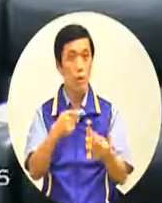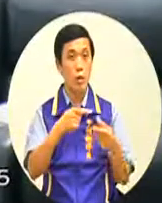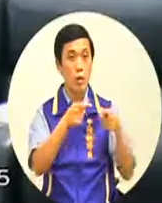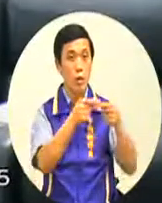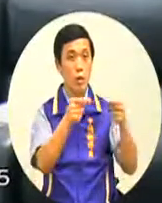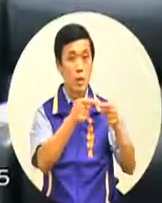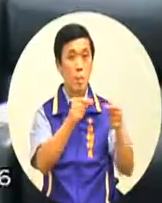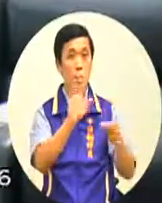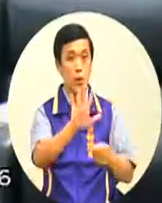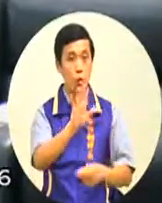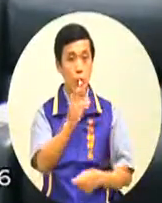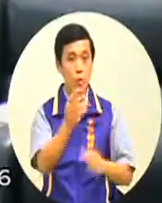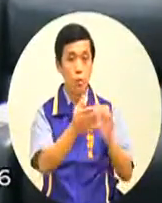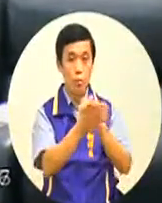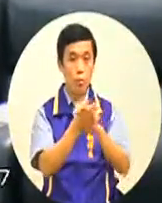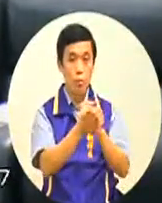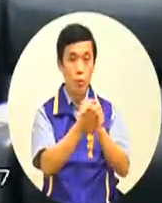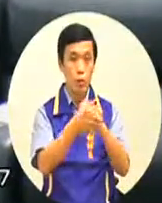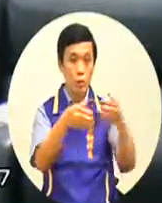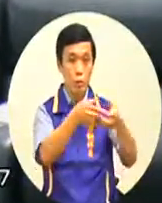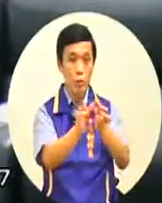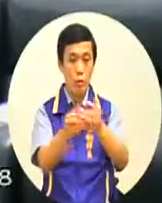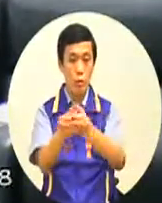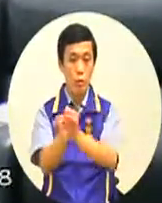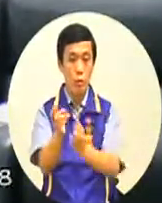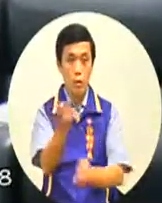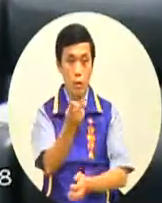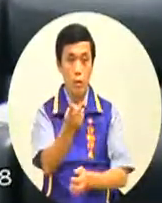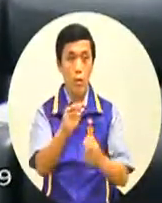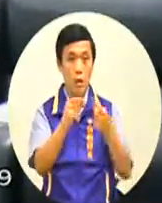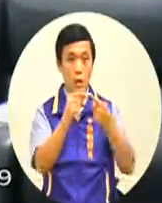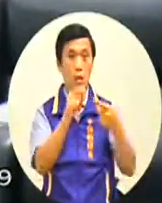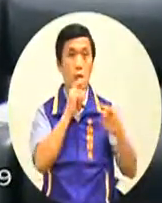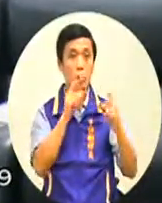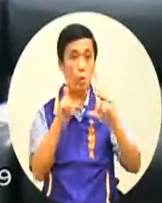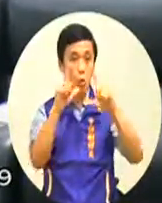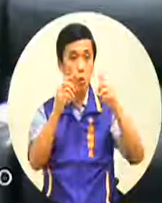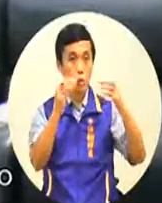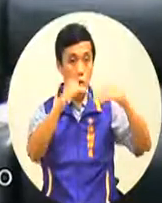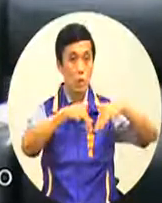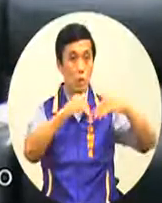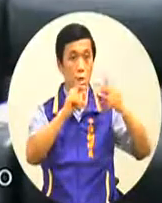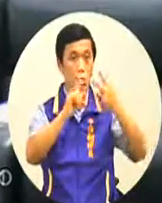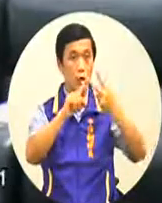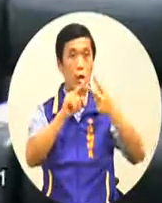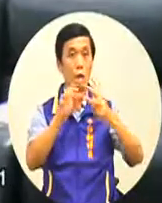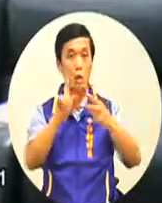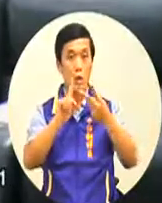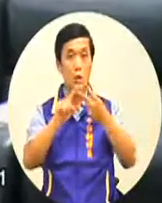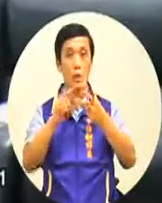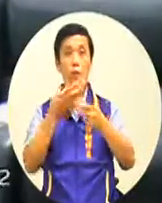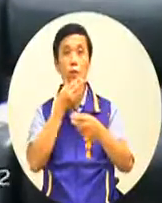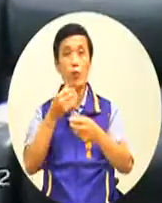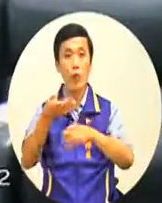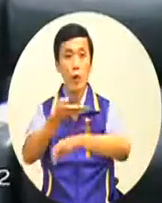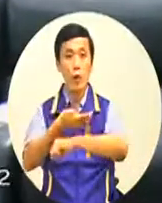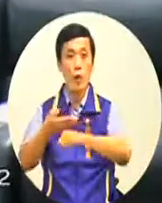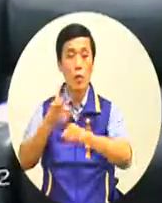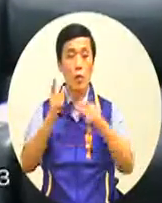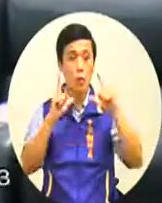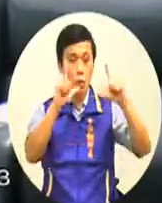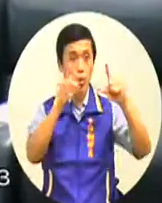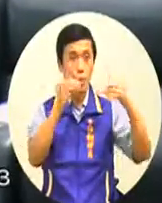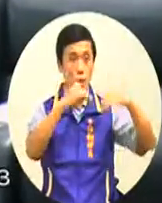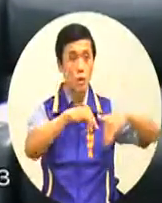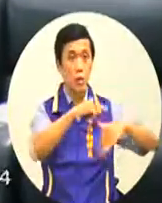有两个朋友，两组人马来拜访他，一组是东京，一组是福岛的。一共哦，东京的朋友啊，他们